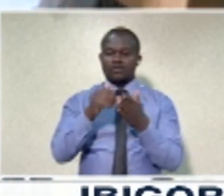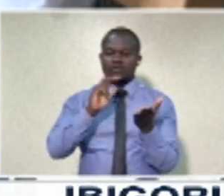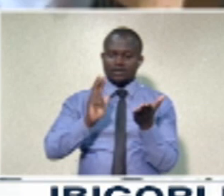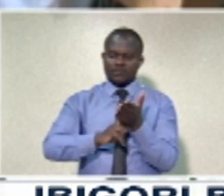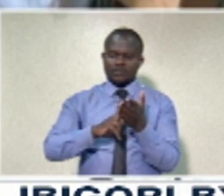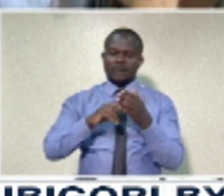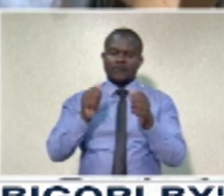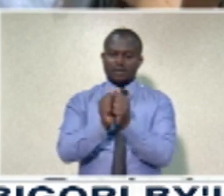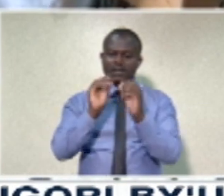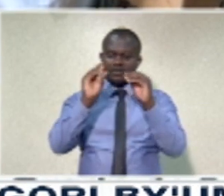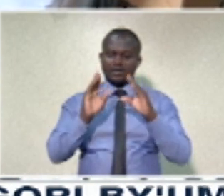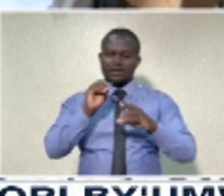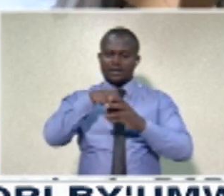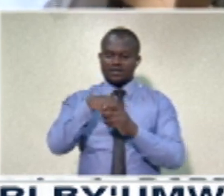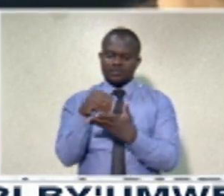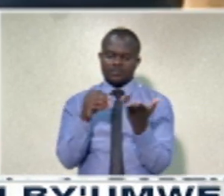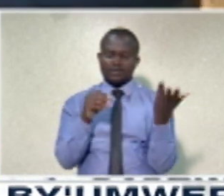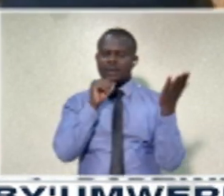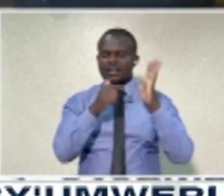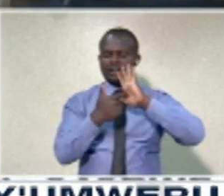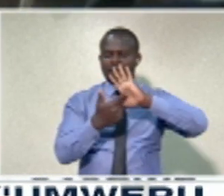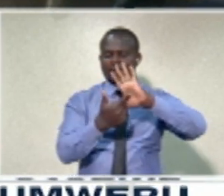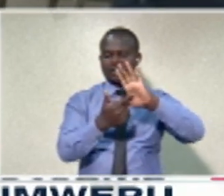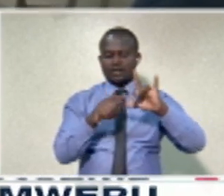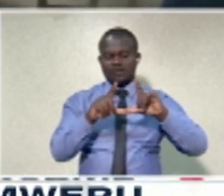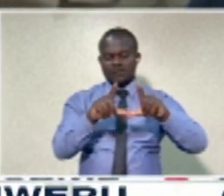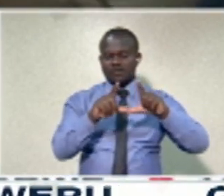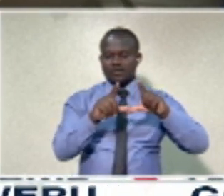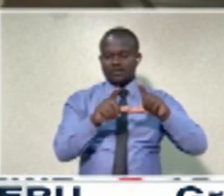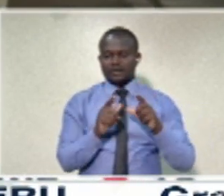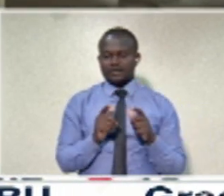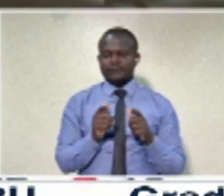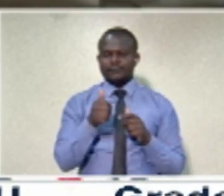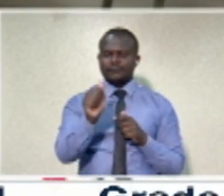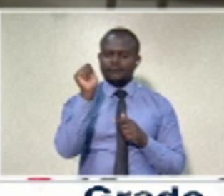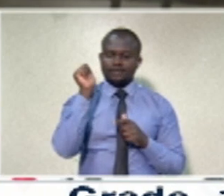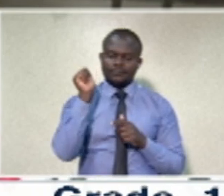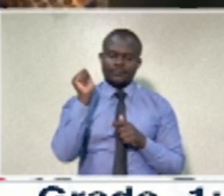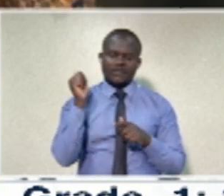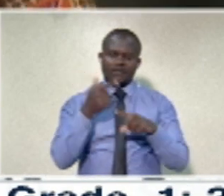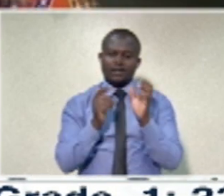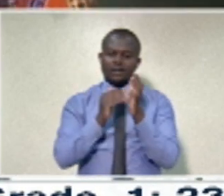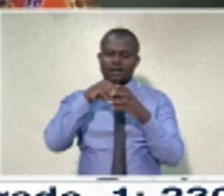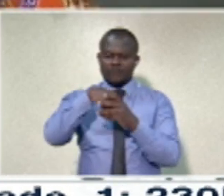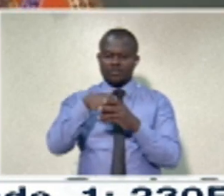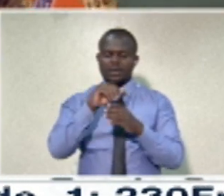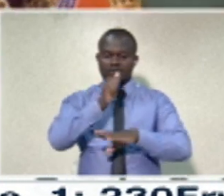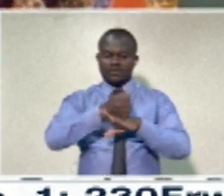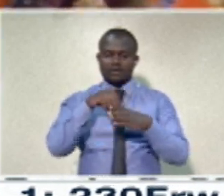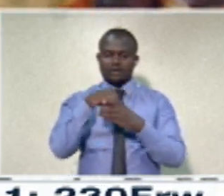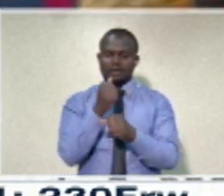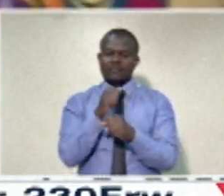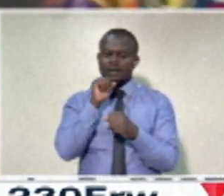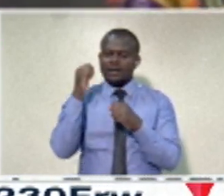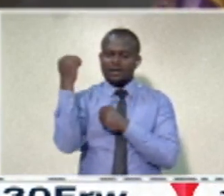impamyabushobozi, ndetse n'abarimu bashyizwe mu myanya batagaragaje equivalence z'impamyabumenyi cyangwa se impamyabushobozi zabo. Harimo kandi ikibazo cy'abashyizwe mu myanya